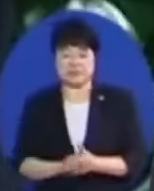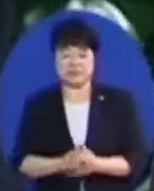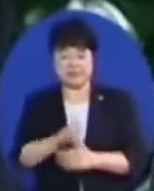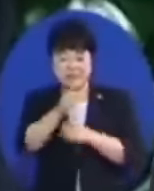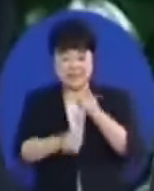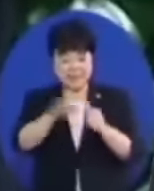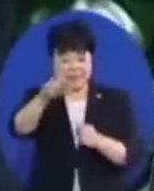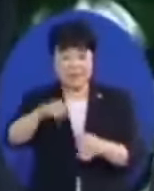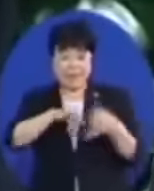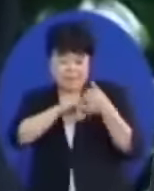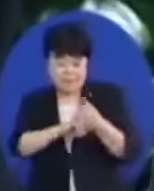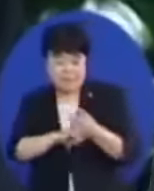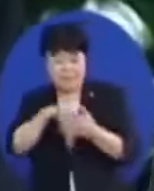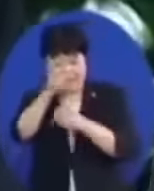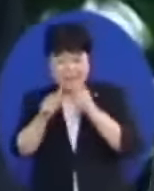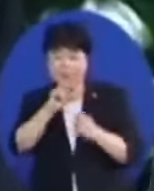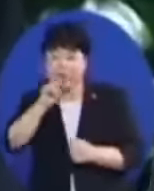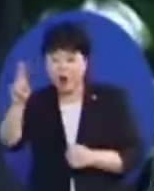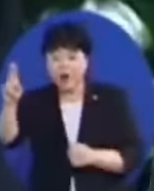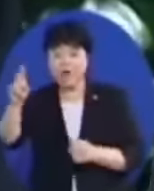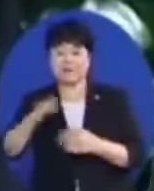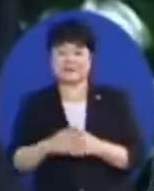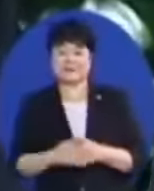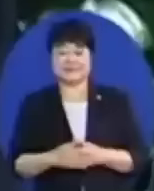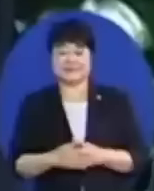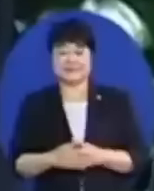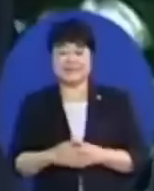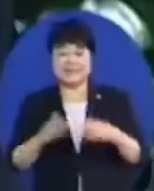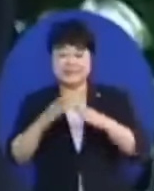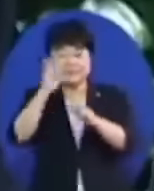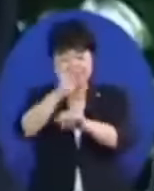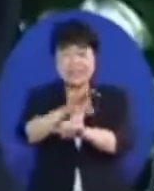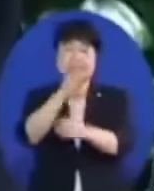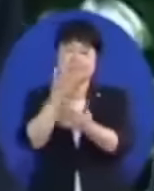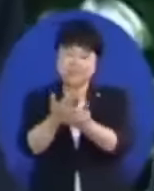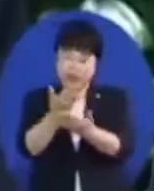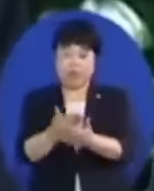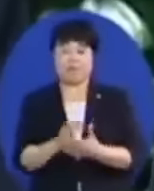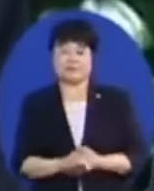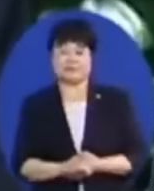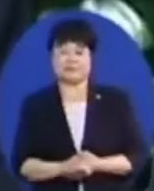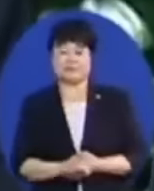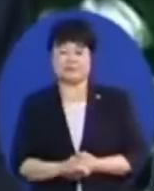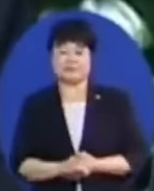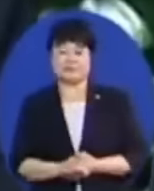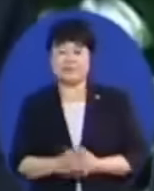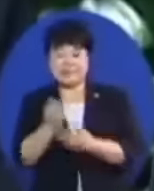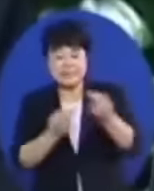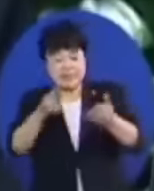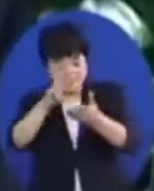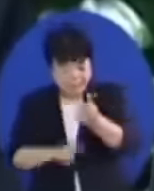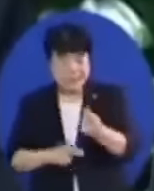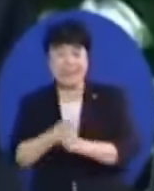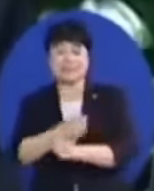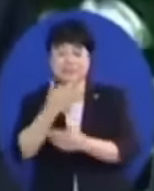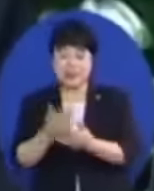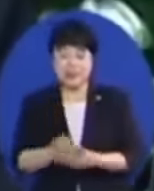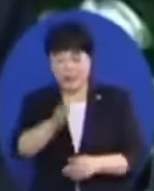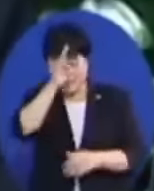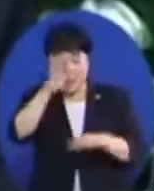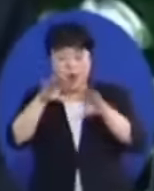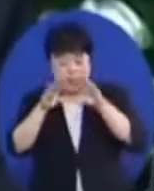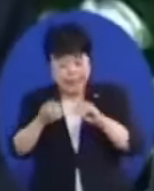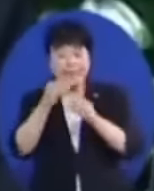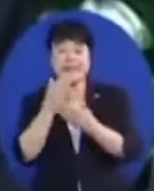꼭 하나님이여 이 집을 사게 해주십시오. 이 차를 팔게 해주십시오. 이 병이